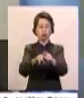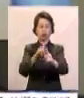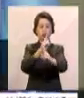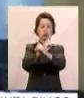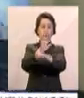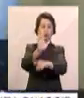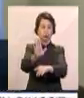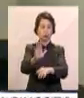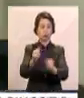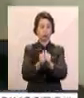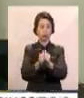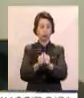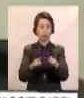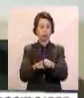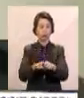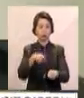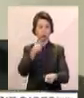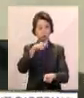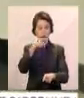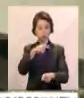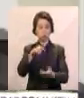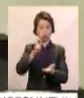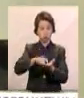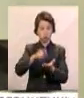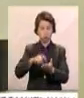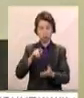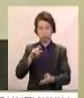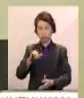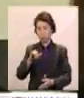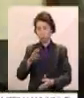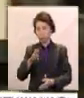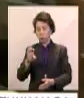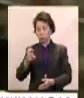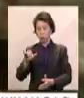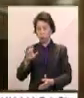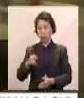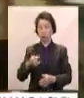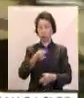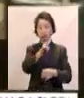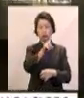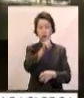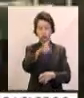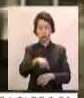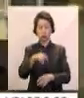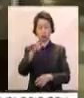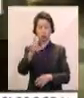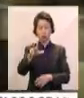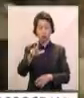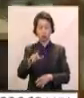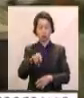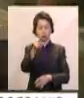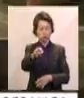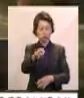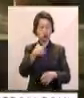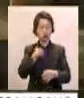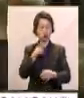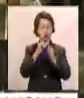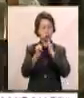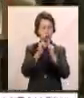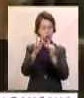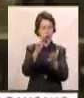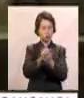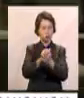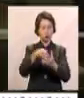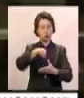defendant. Berdasarkan pernyataan tuntutan, Biyin mendakwa pada 21 Mac 2017, defendant mengadakan sidang media